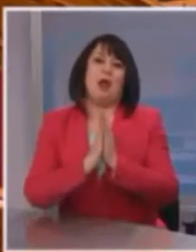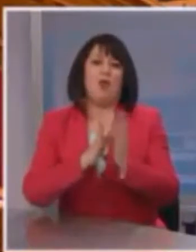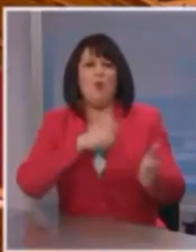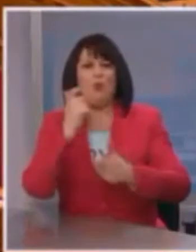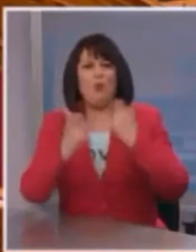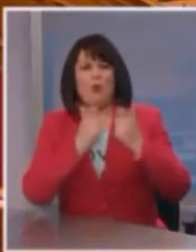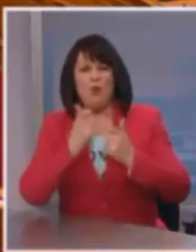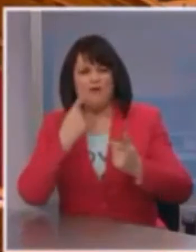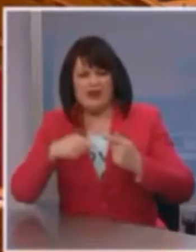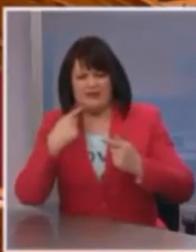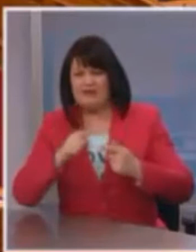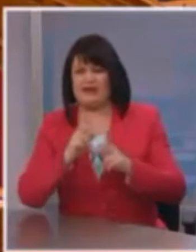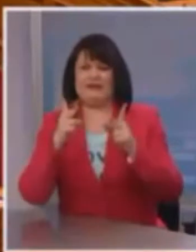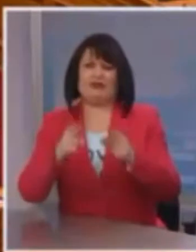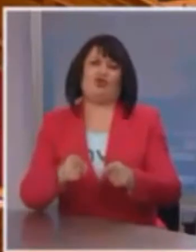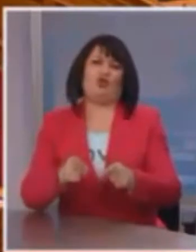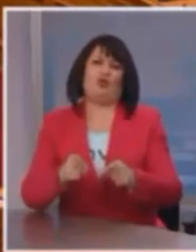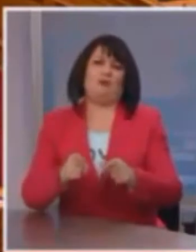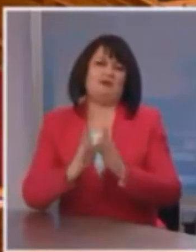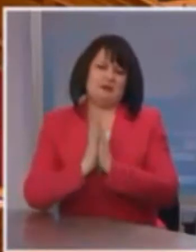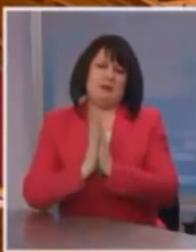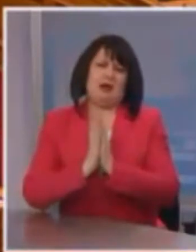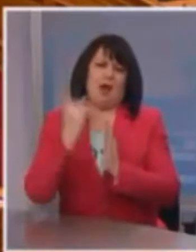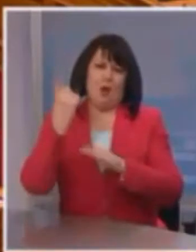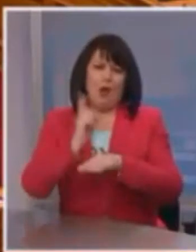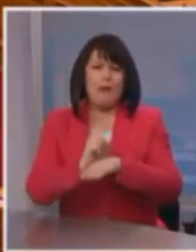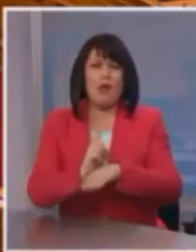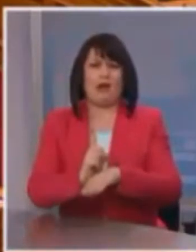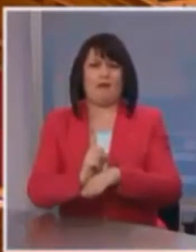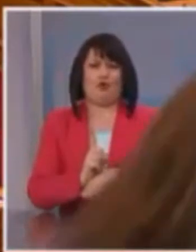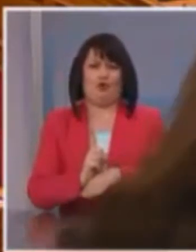Παπά, είπαμε ένα λεπτό το λόγο.